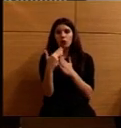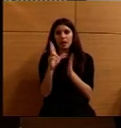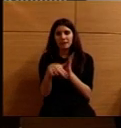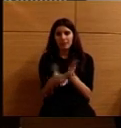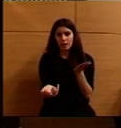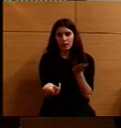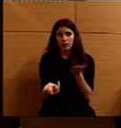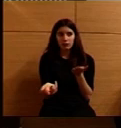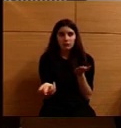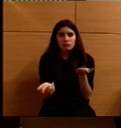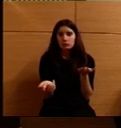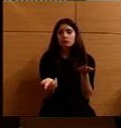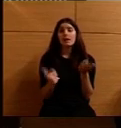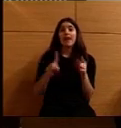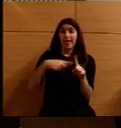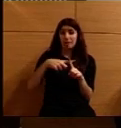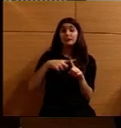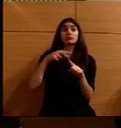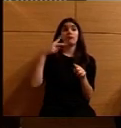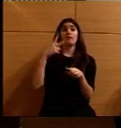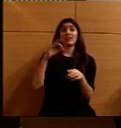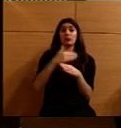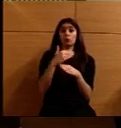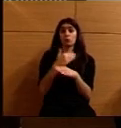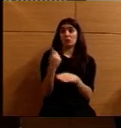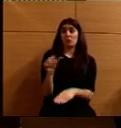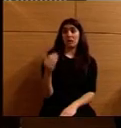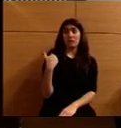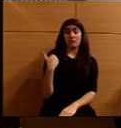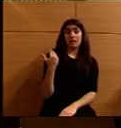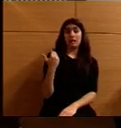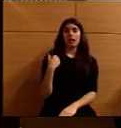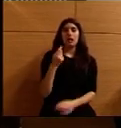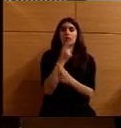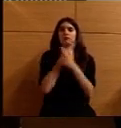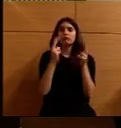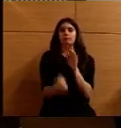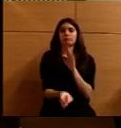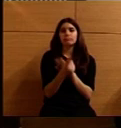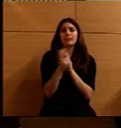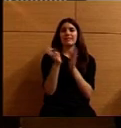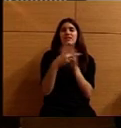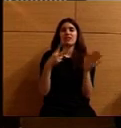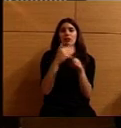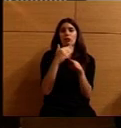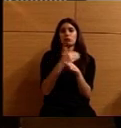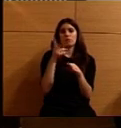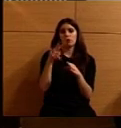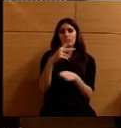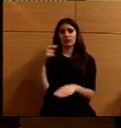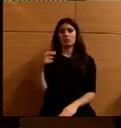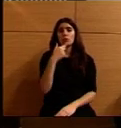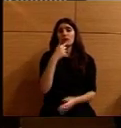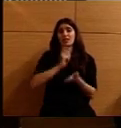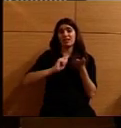després. Afegint això, el 20 d'octubre, encara no fa una setmana, es publica l'extracte de la resolució de 16 d'octubre de 2021